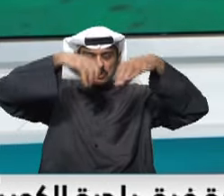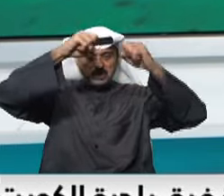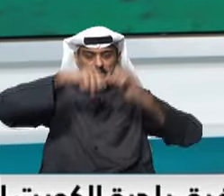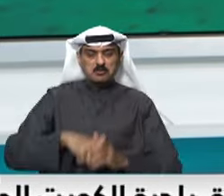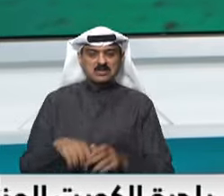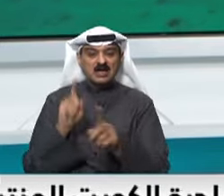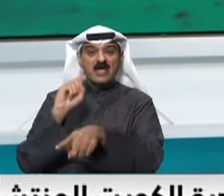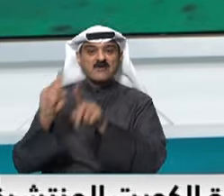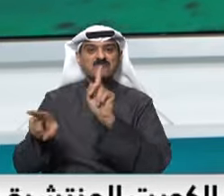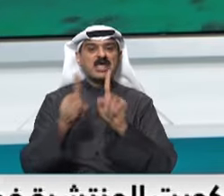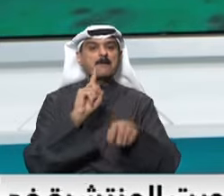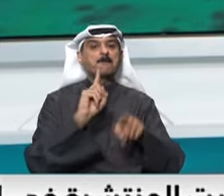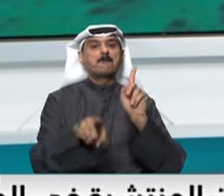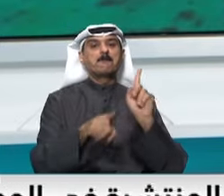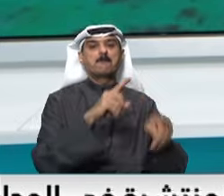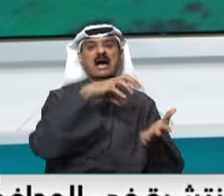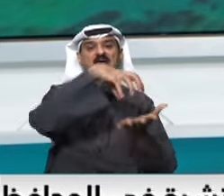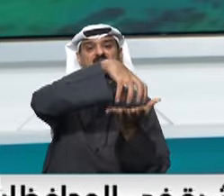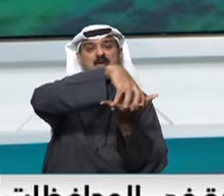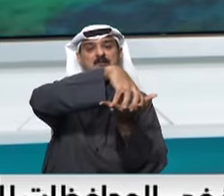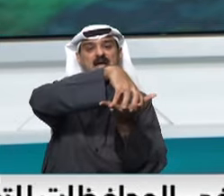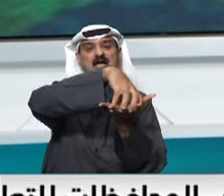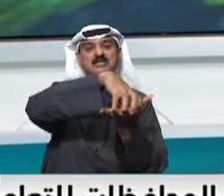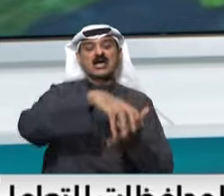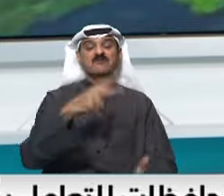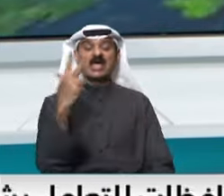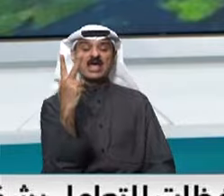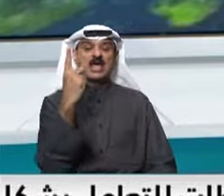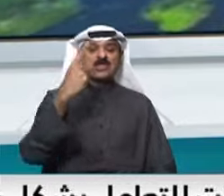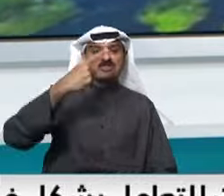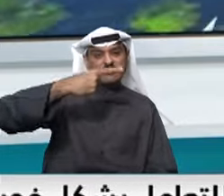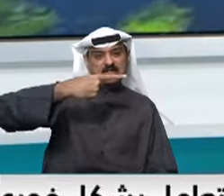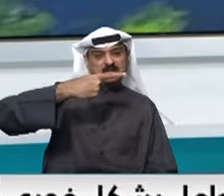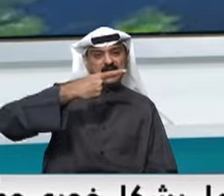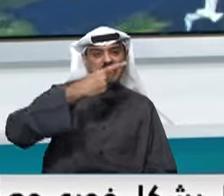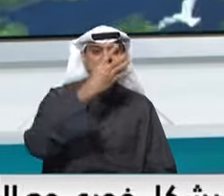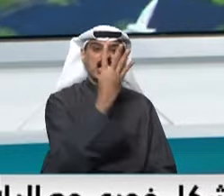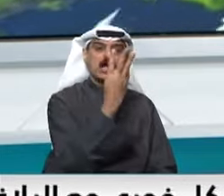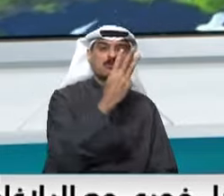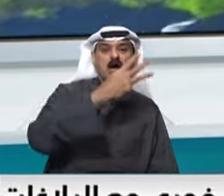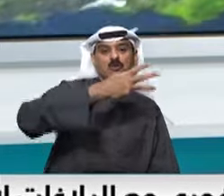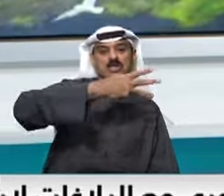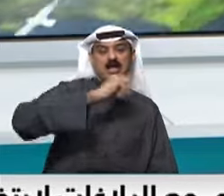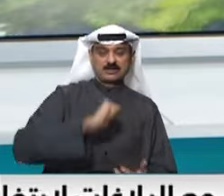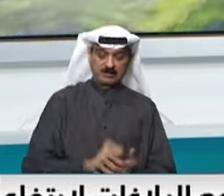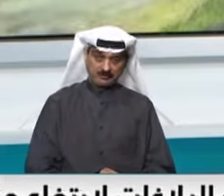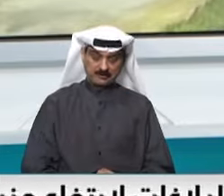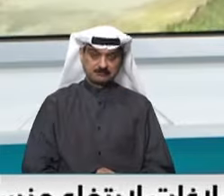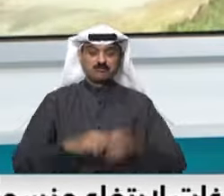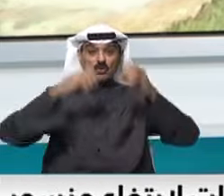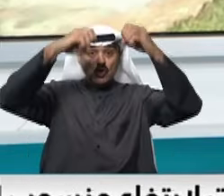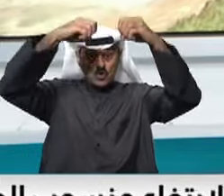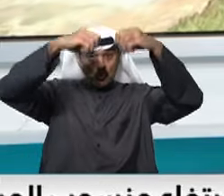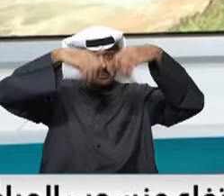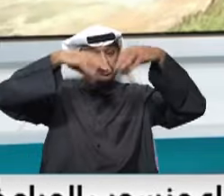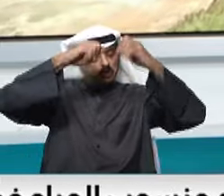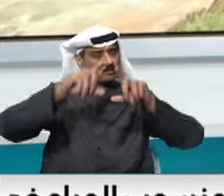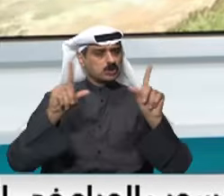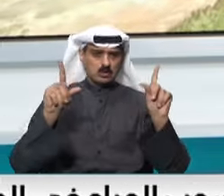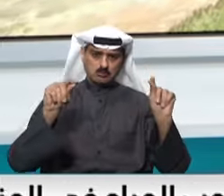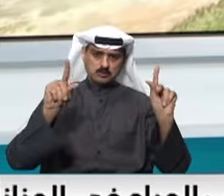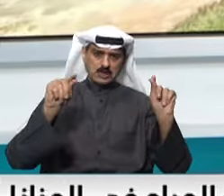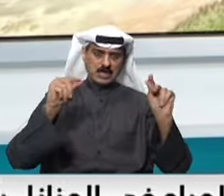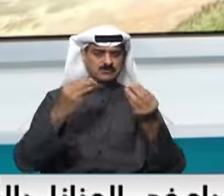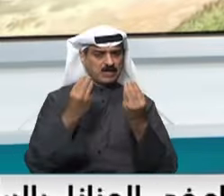مختلف مناطق البلاد ما بين 18 ملي إلى 34 ملي. أمطار كانت جيدة على معظم مناطق